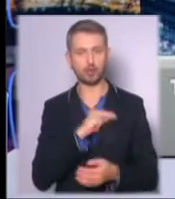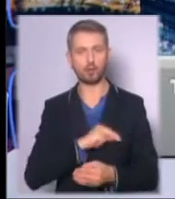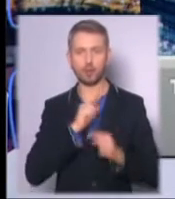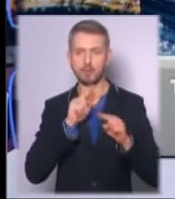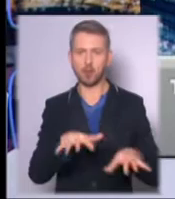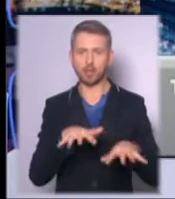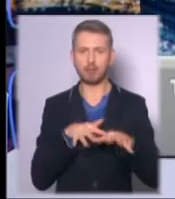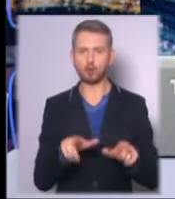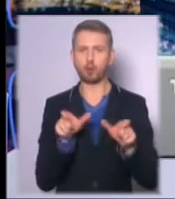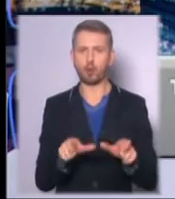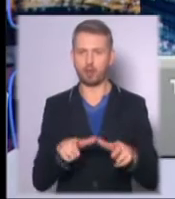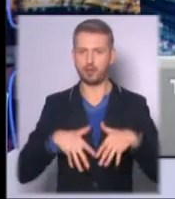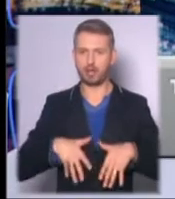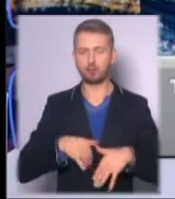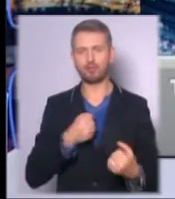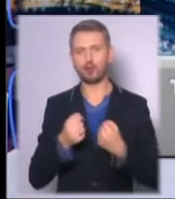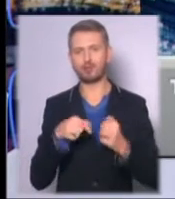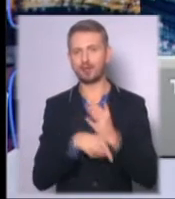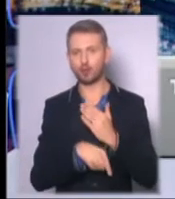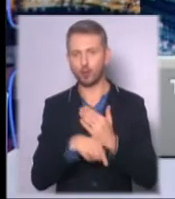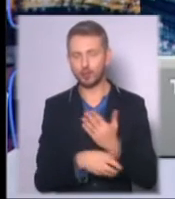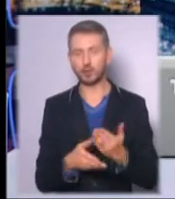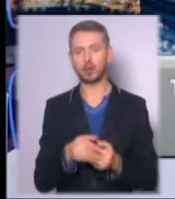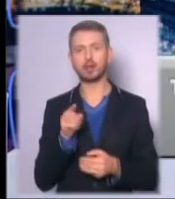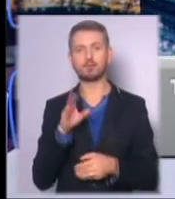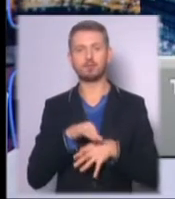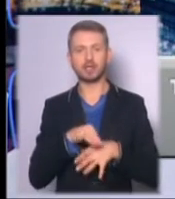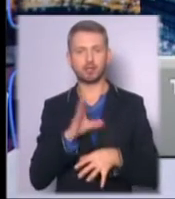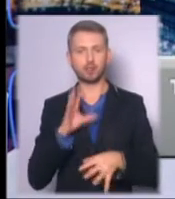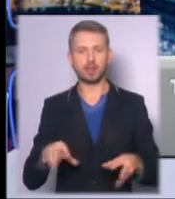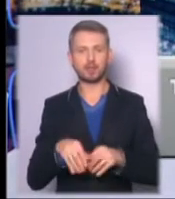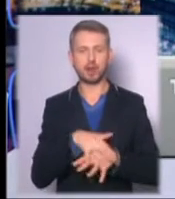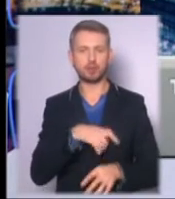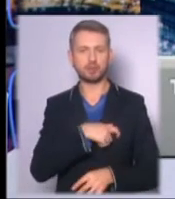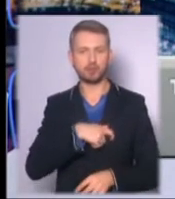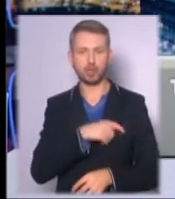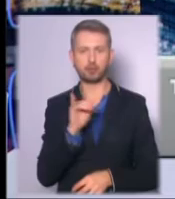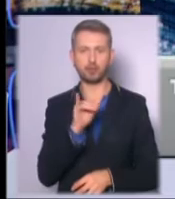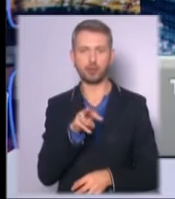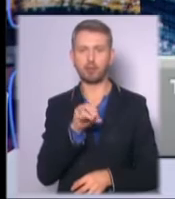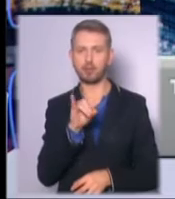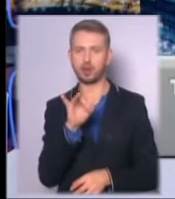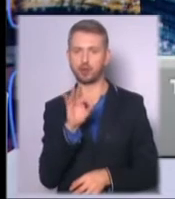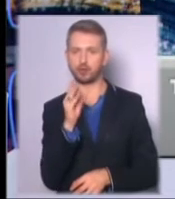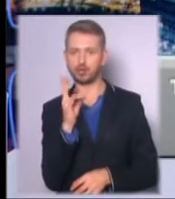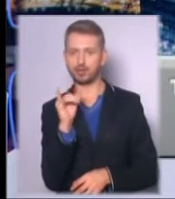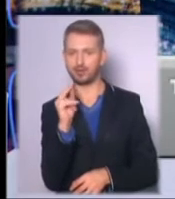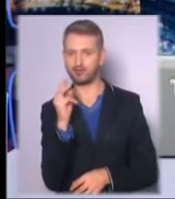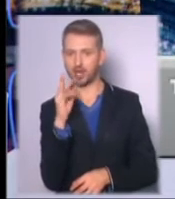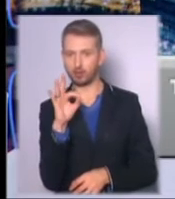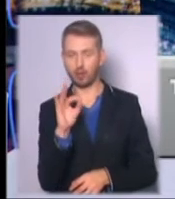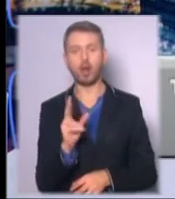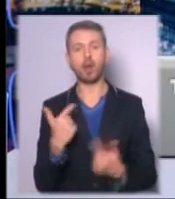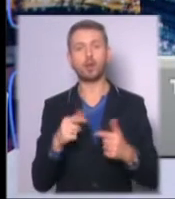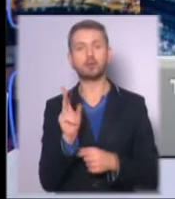парламенту, блокади Криму та боротьби із корупцією. Вести її ми будемо із народним депутатом Юрієм Мірошниченком, а гостем другого